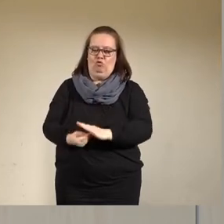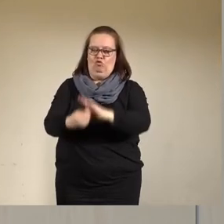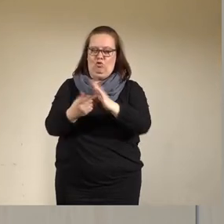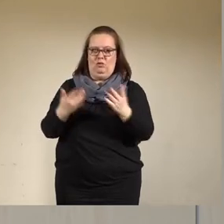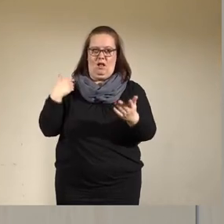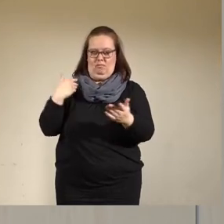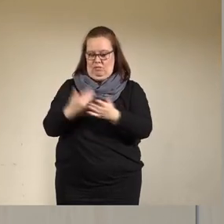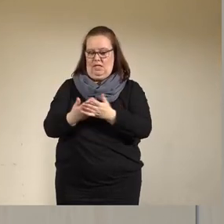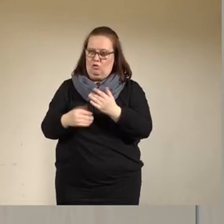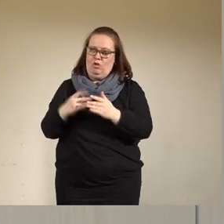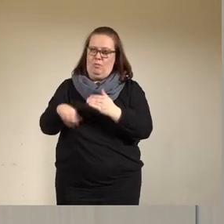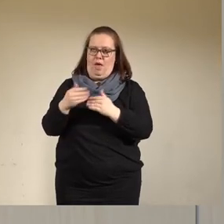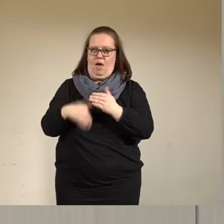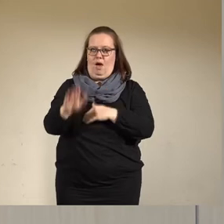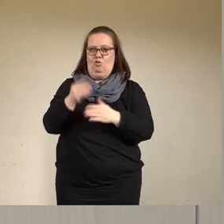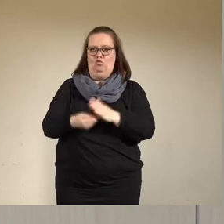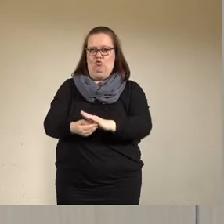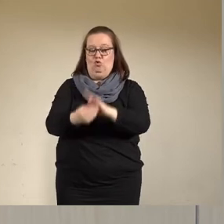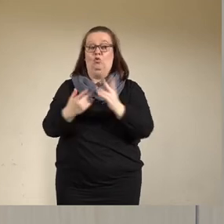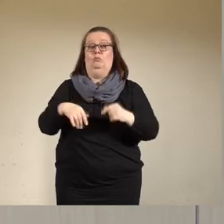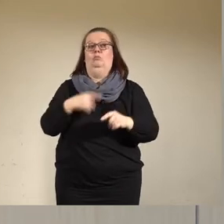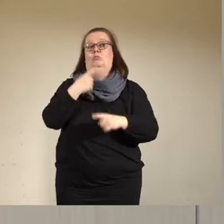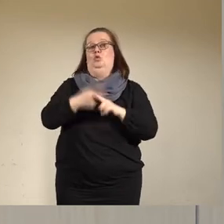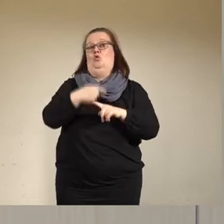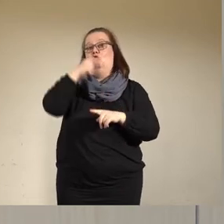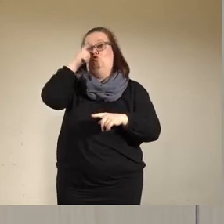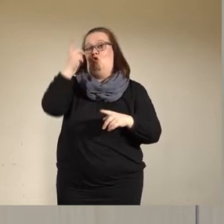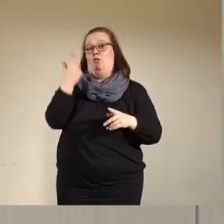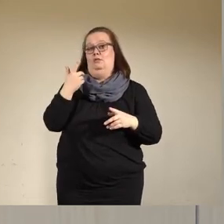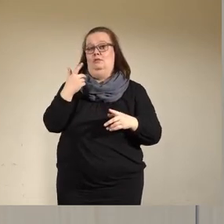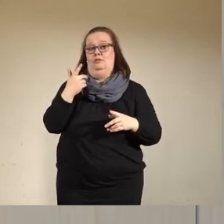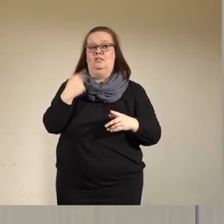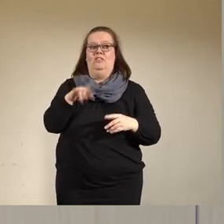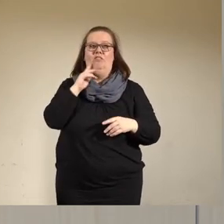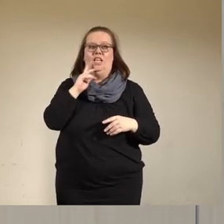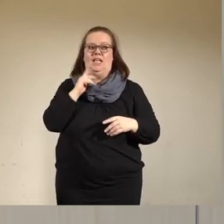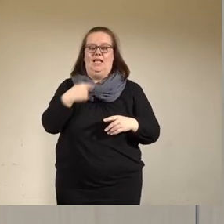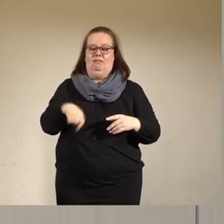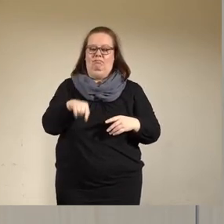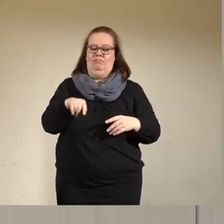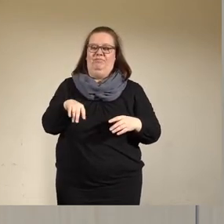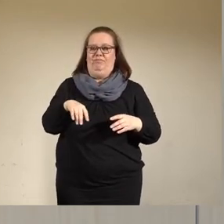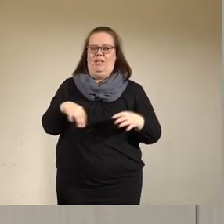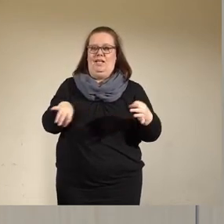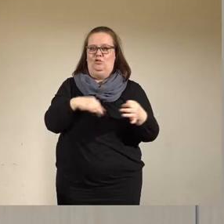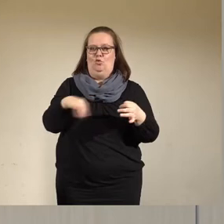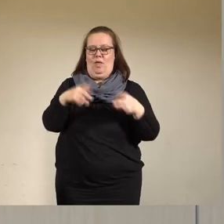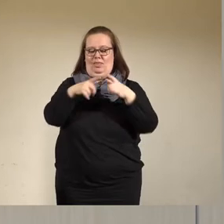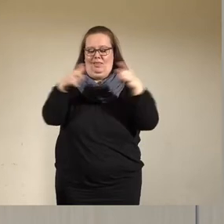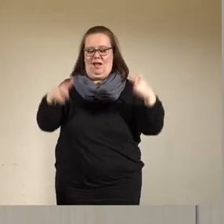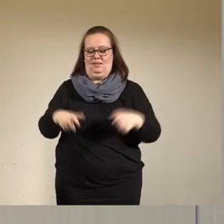als je zuvor. Und ganz besonders stolz bin ich auf den Instrumentenkasten, der uns eingefallen